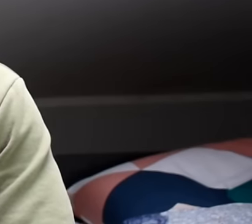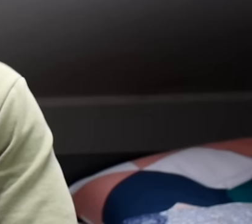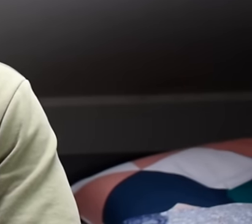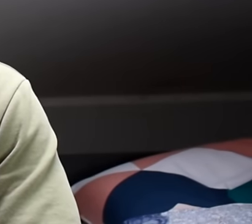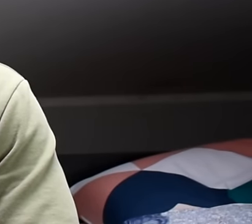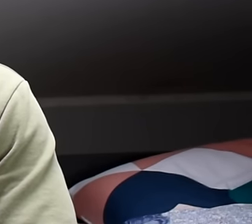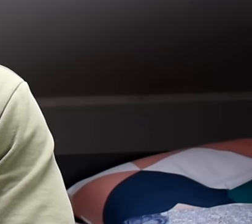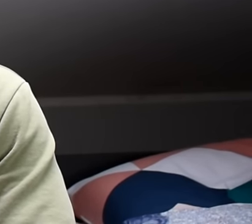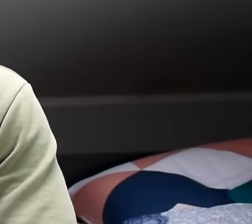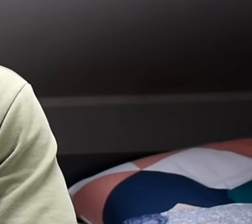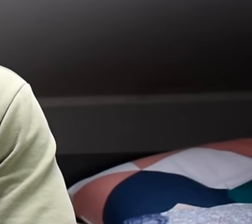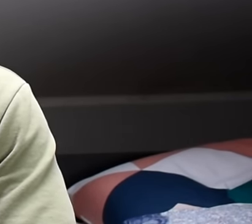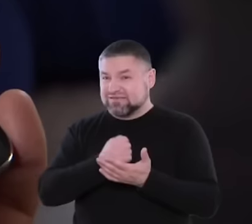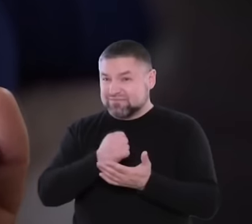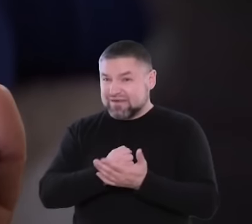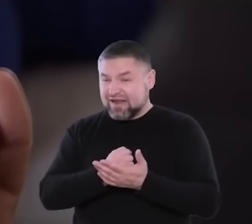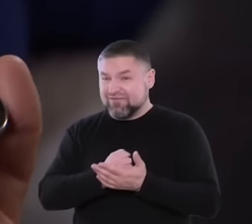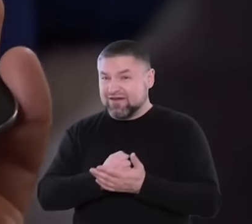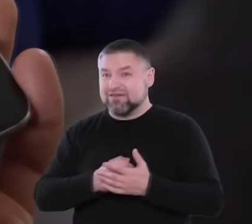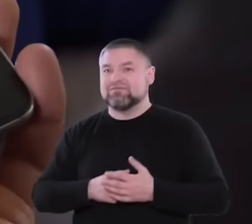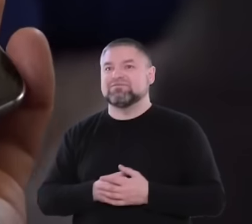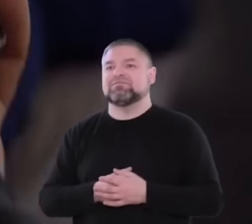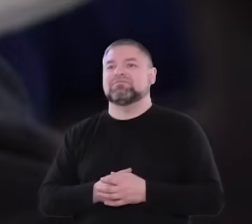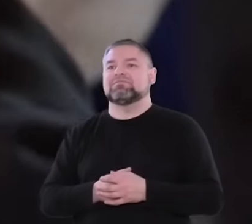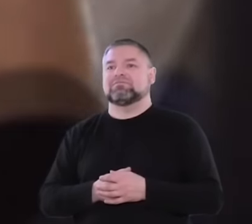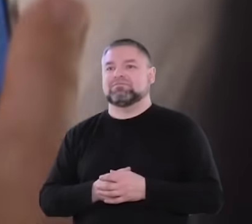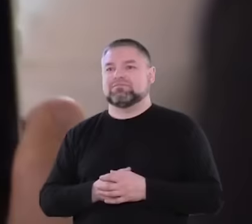Nie, można przecież telefon wyłączyć, nie?